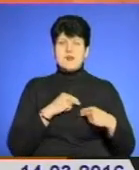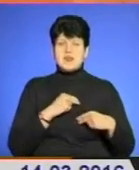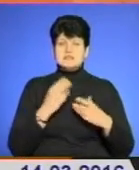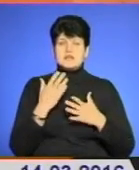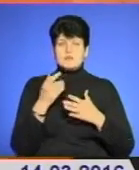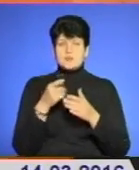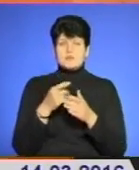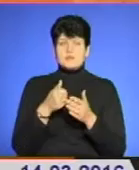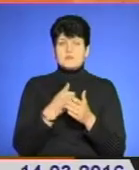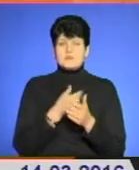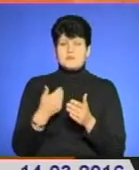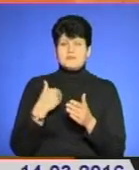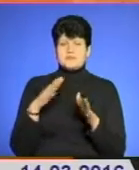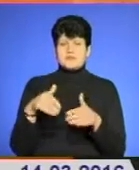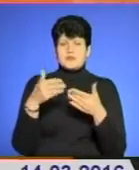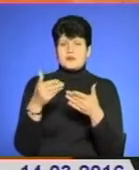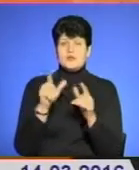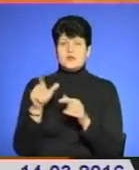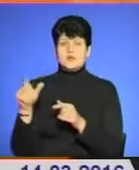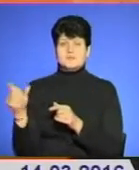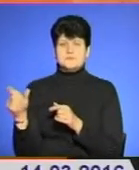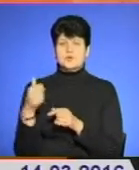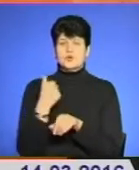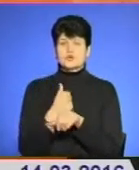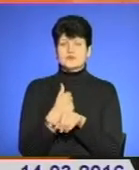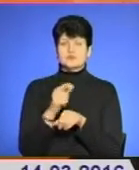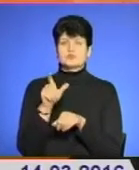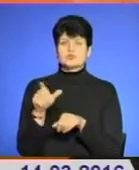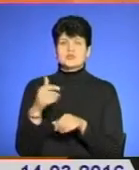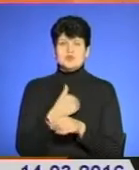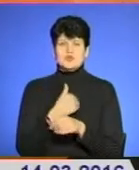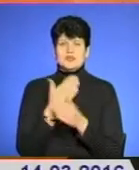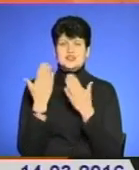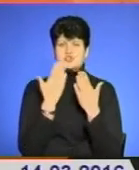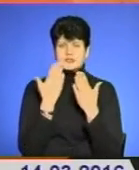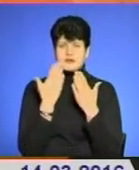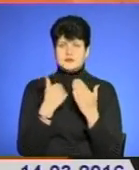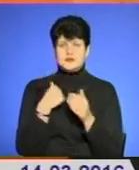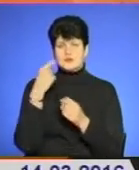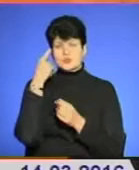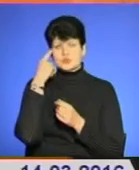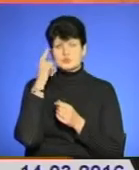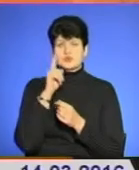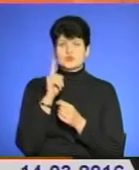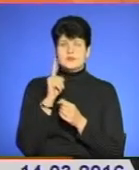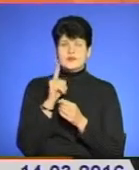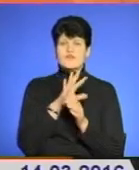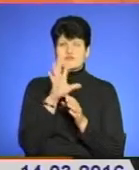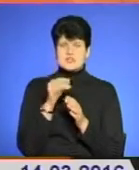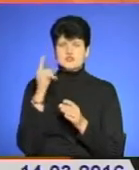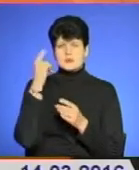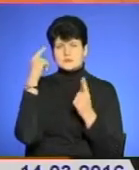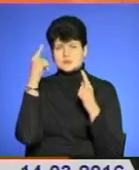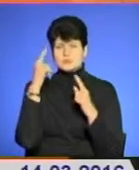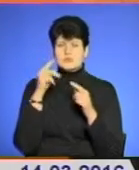ми донесемо до людей. Головне, щоб люди захотіли її читати, але я думаю, все-таки те, що ми задумали, все-таки великі